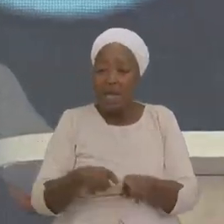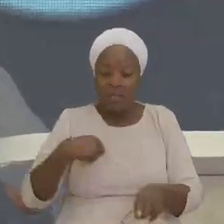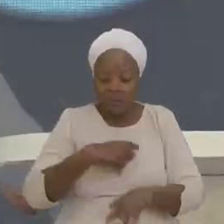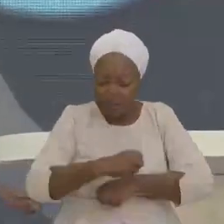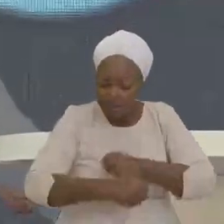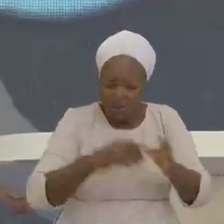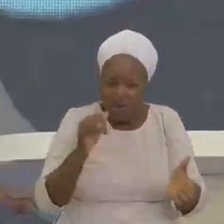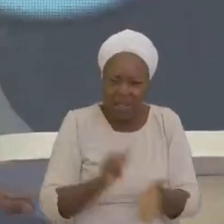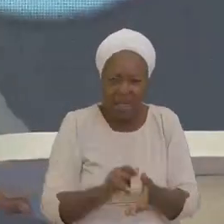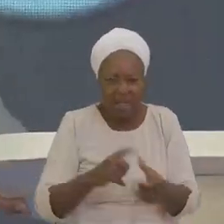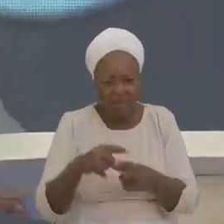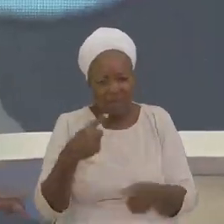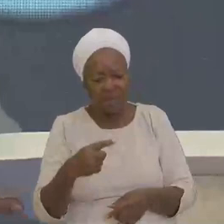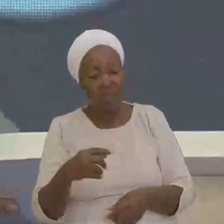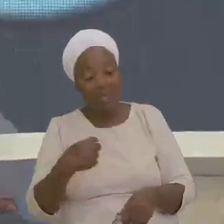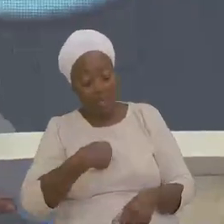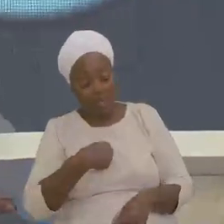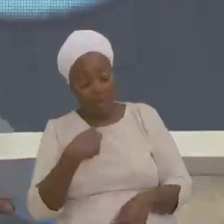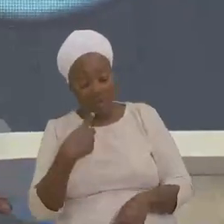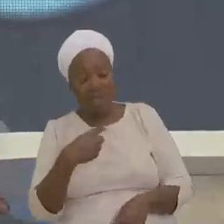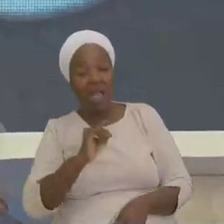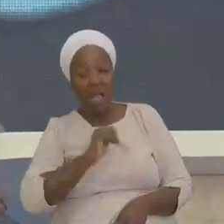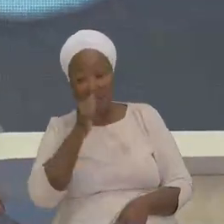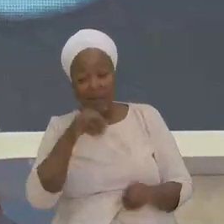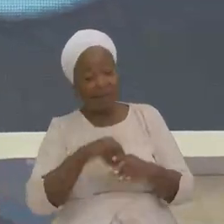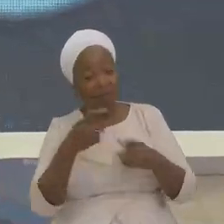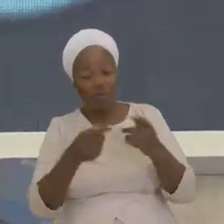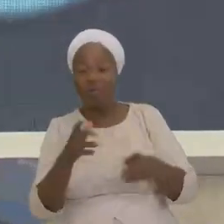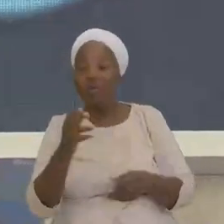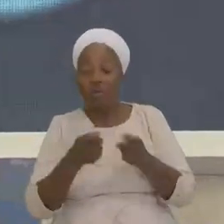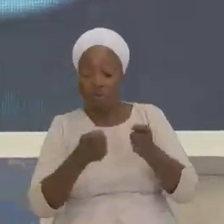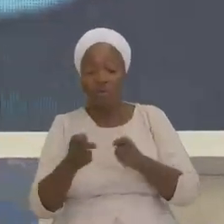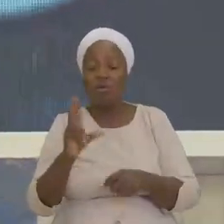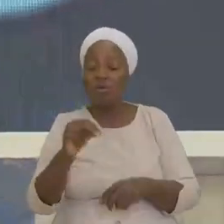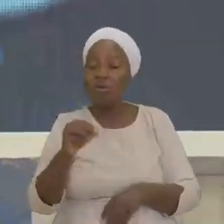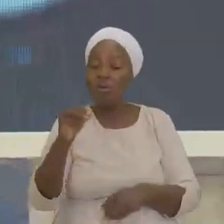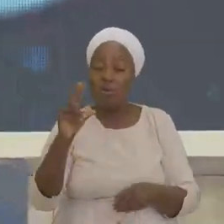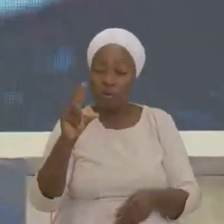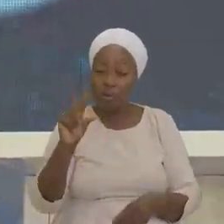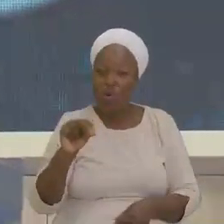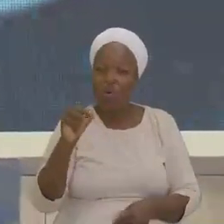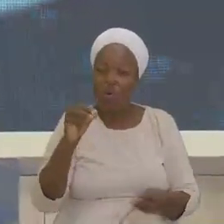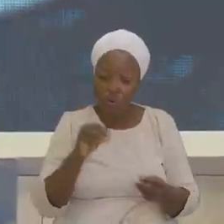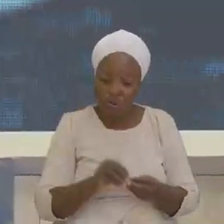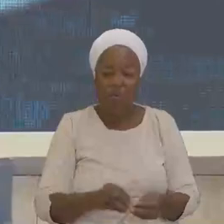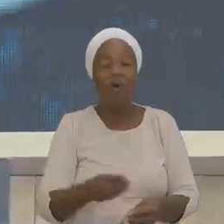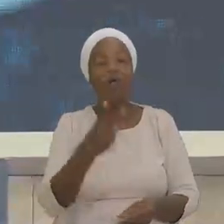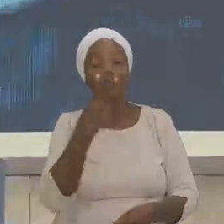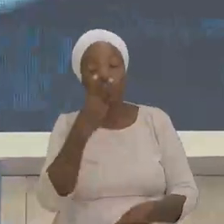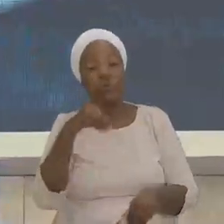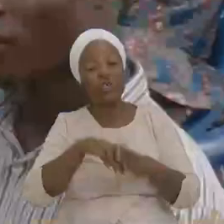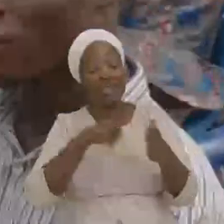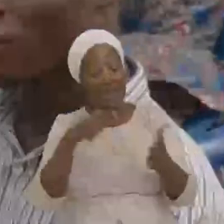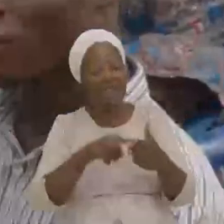Mais comme tu souffres, tu acceptes cela. Et tu dis, je dis que c'est moi qui ai le contrôle. Plus